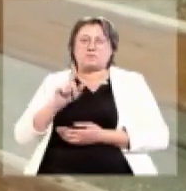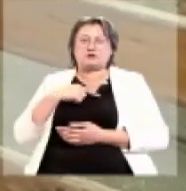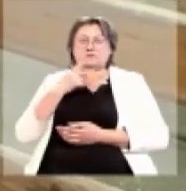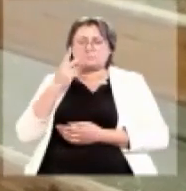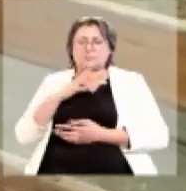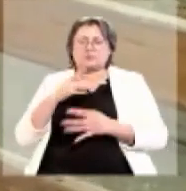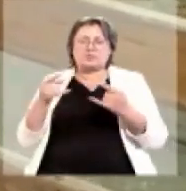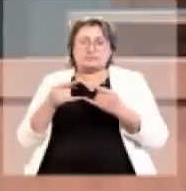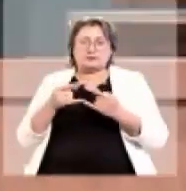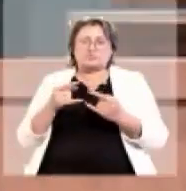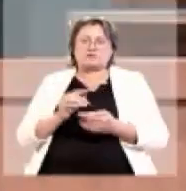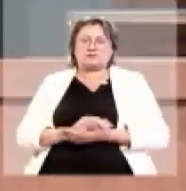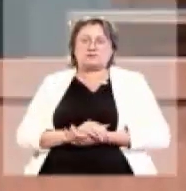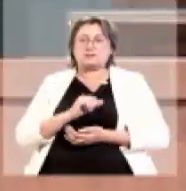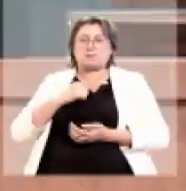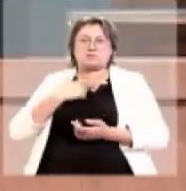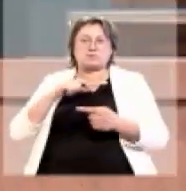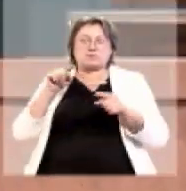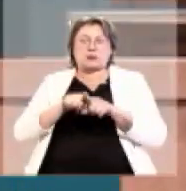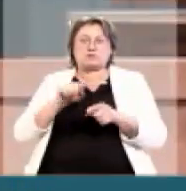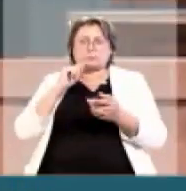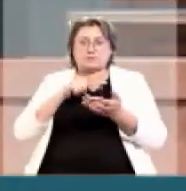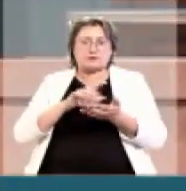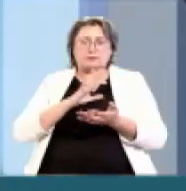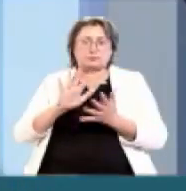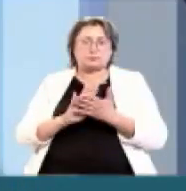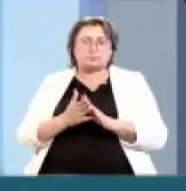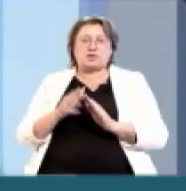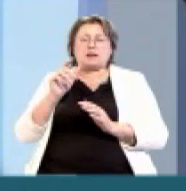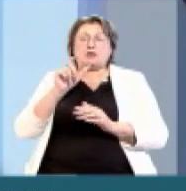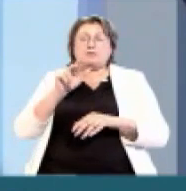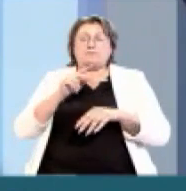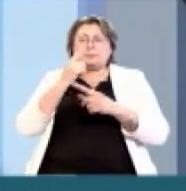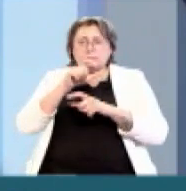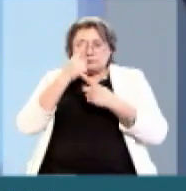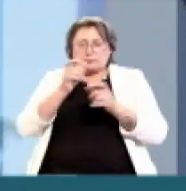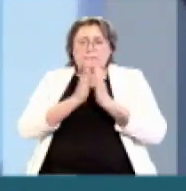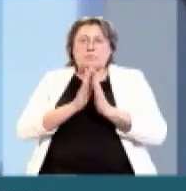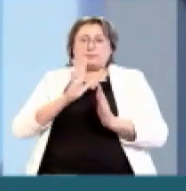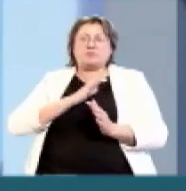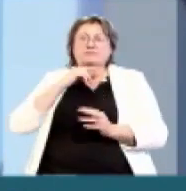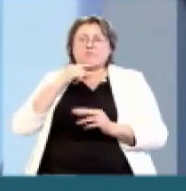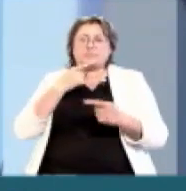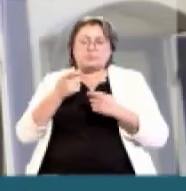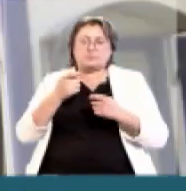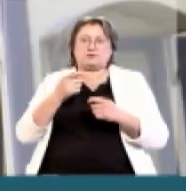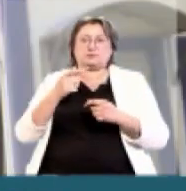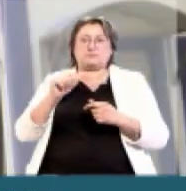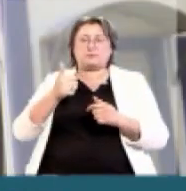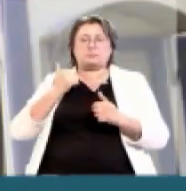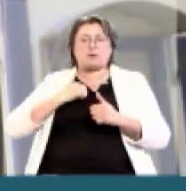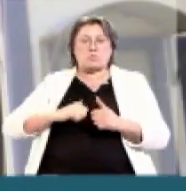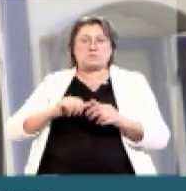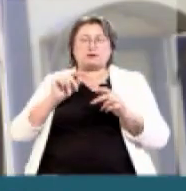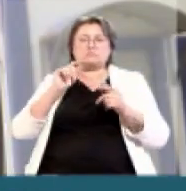мен әлі неткен жоқпын. Полиция азаматтарды мұқият болуға, белгісіз біреу қоңырау шалса, алдымен сабыр сақтап, ақпаратты мұқият